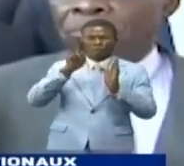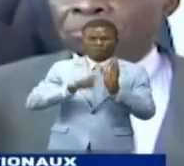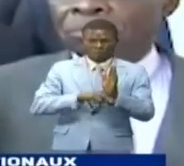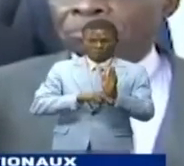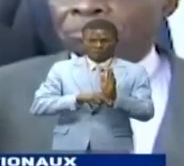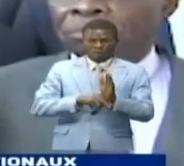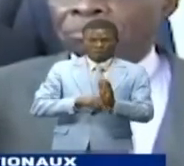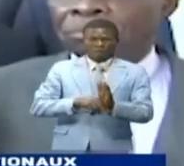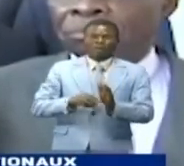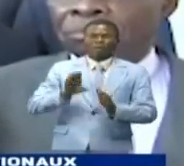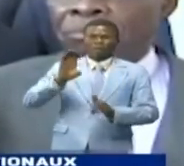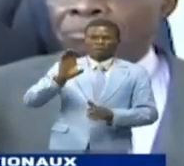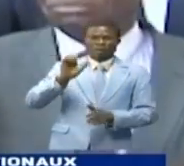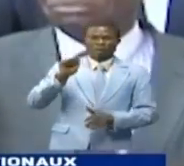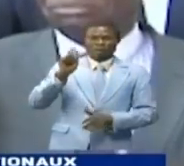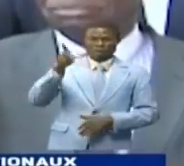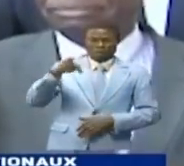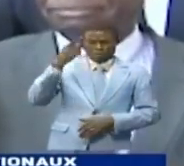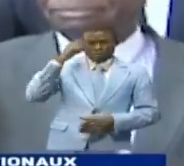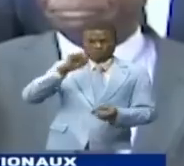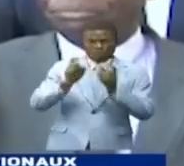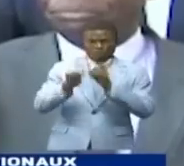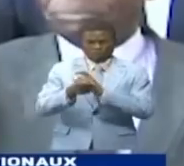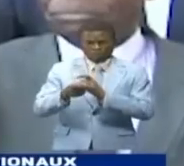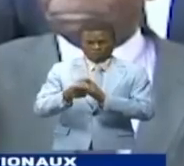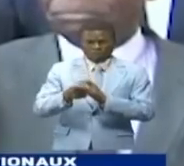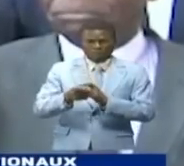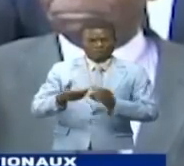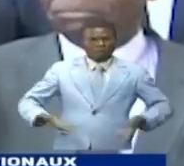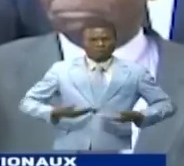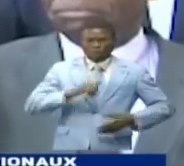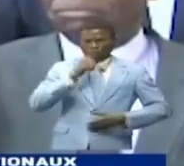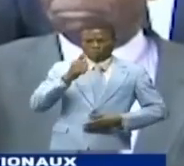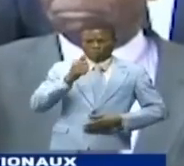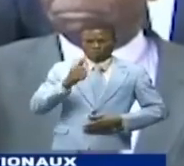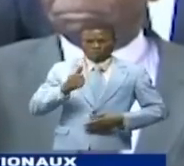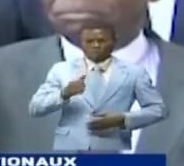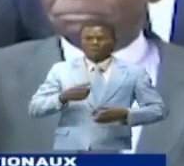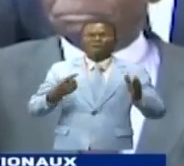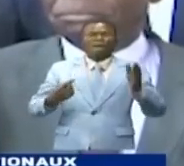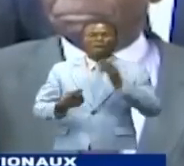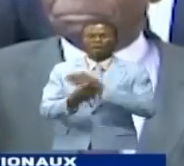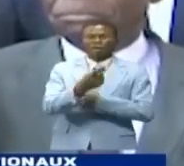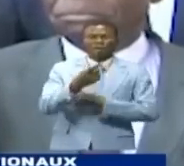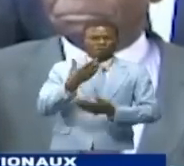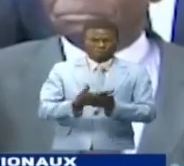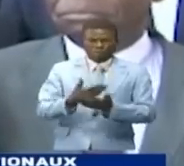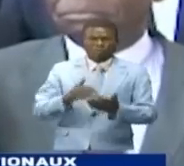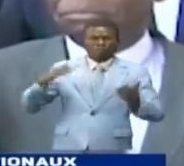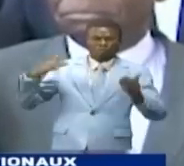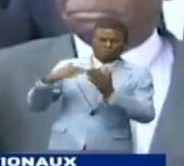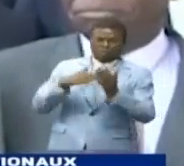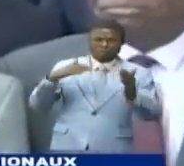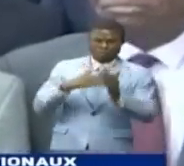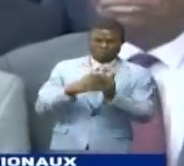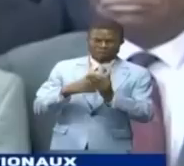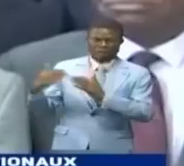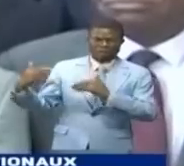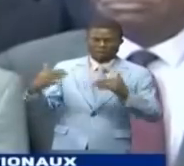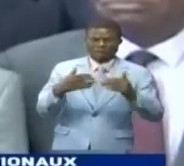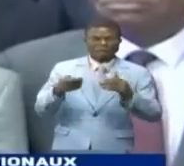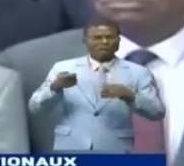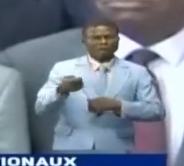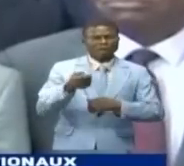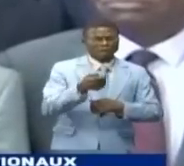le changement CASH en sigle, déplorons et dénonçons sans réserve l'agression et les tueries